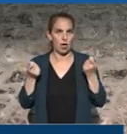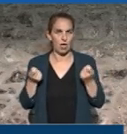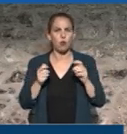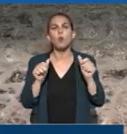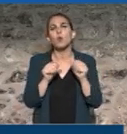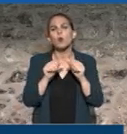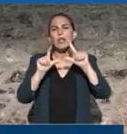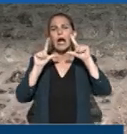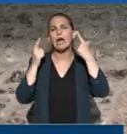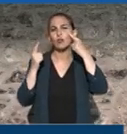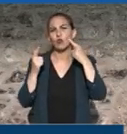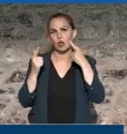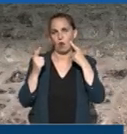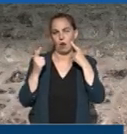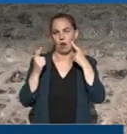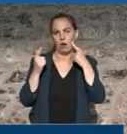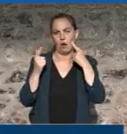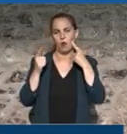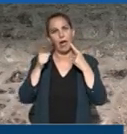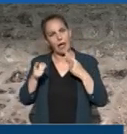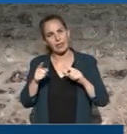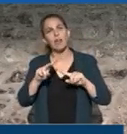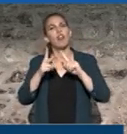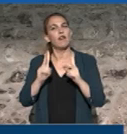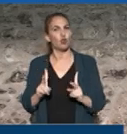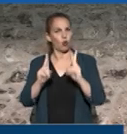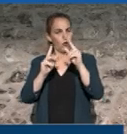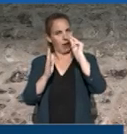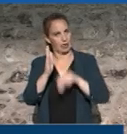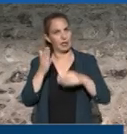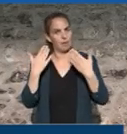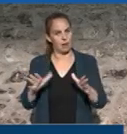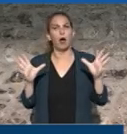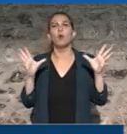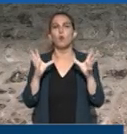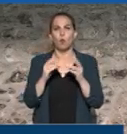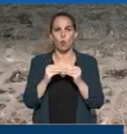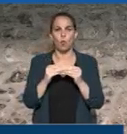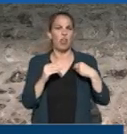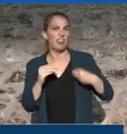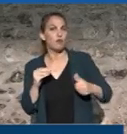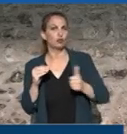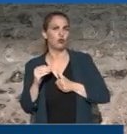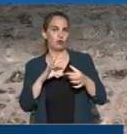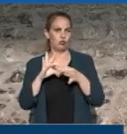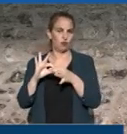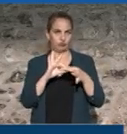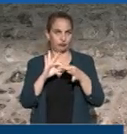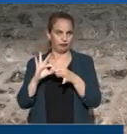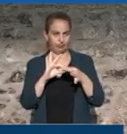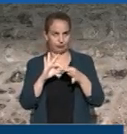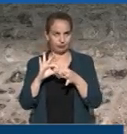Νικόλαο. Έχει υπογραφεί το δεύτερο κομμάτι που αφορά τη σύμπραξη δημοσίου και ιδιωτικού